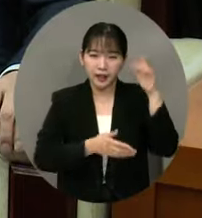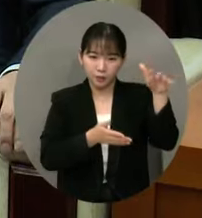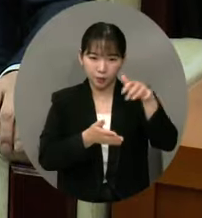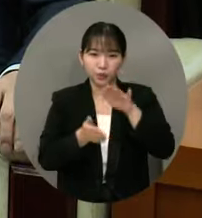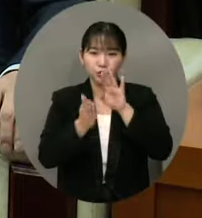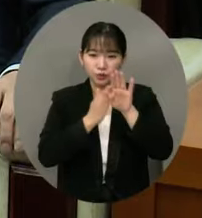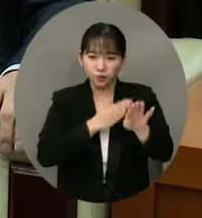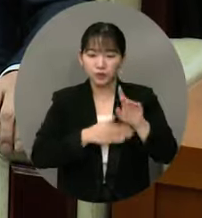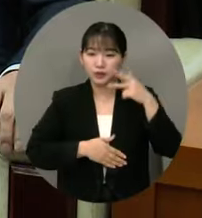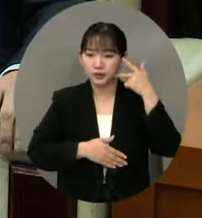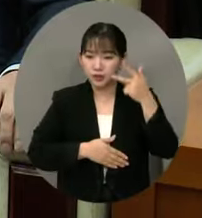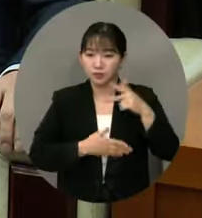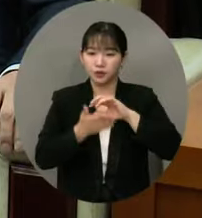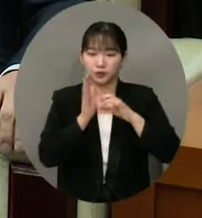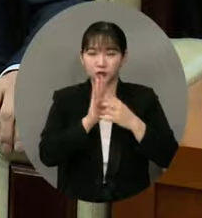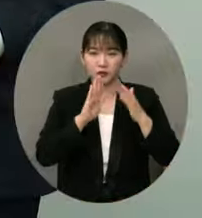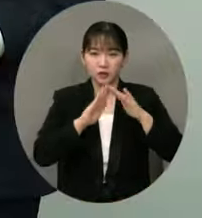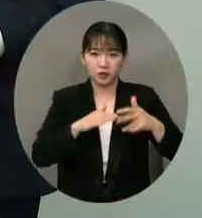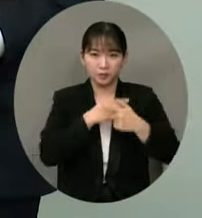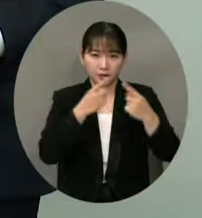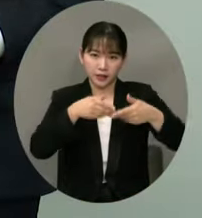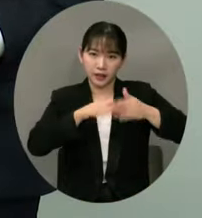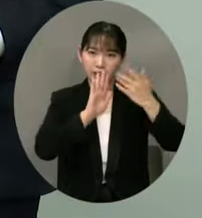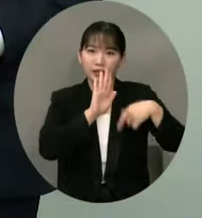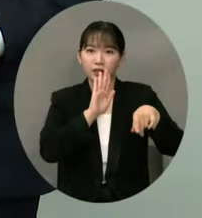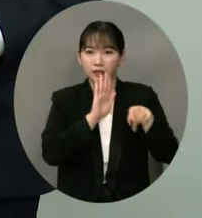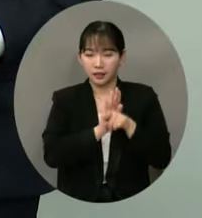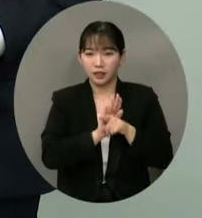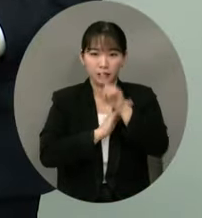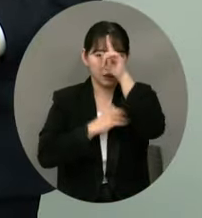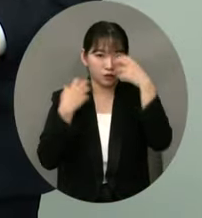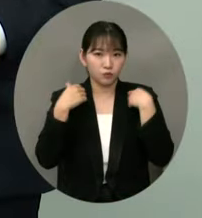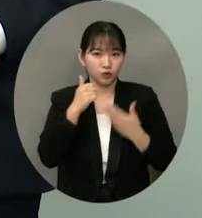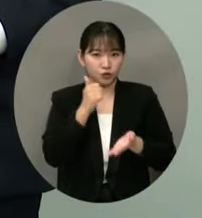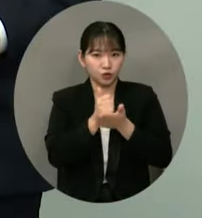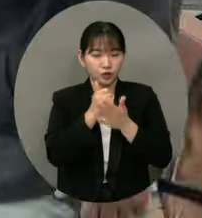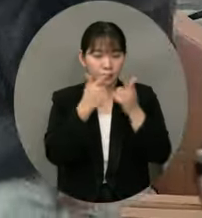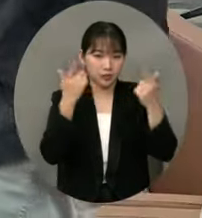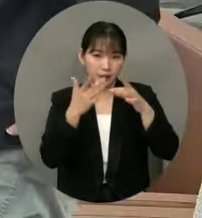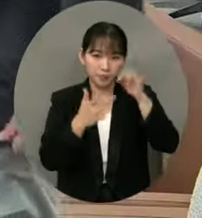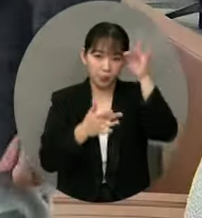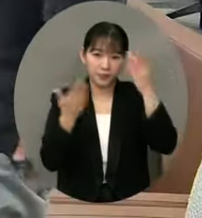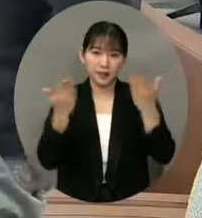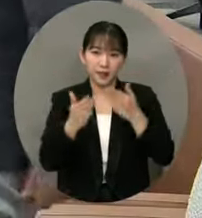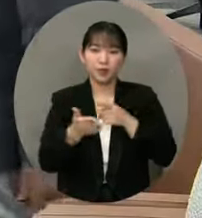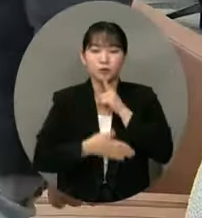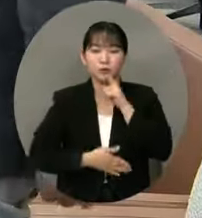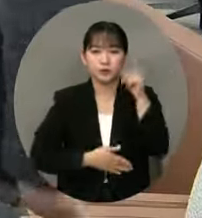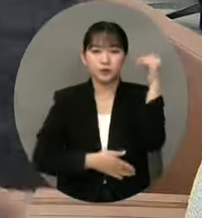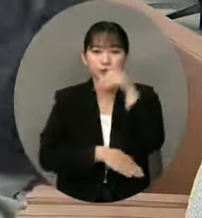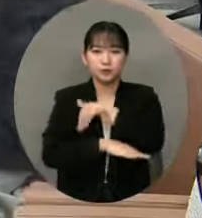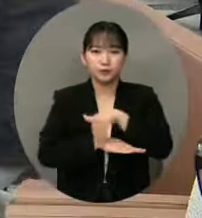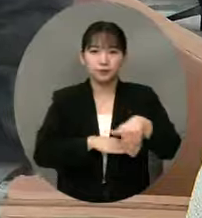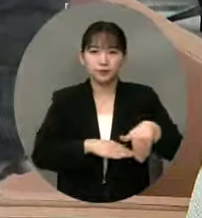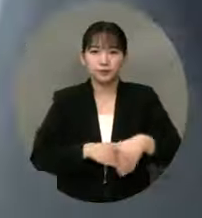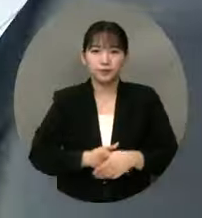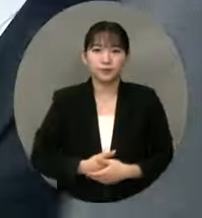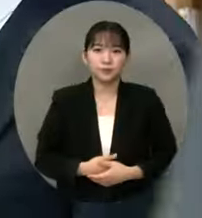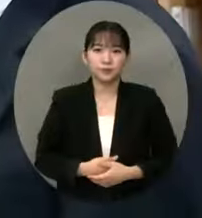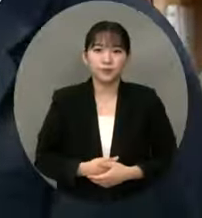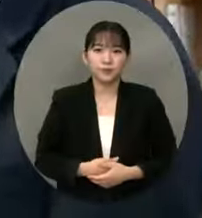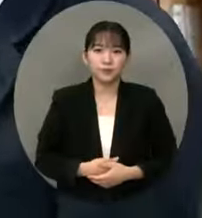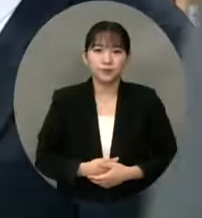뒤 다음 주쯤 전남 의대 신설을 위한 정부 추천대학 선정 용역을 발주할 예정입니다. MBC